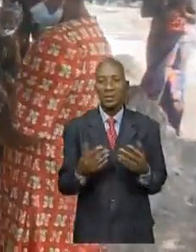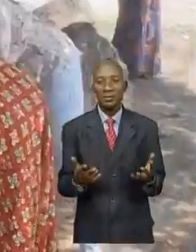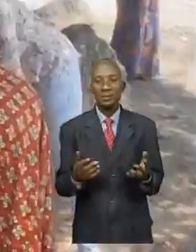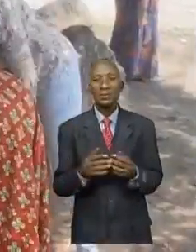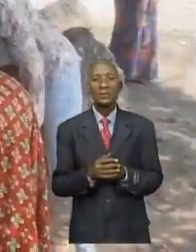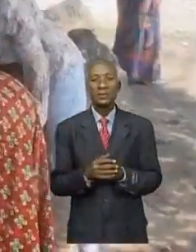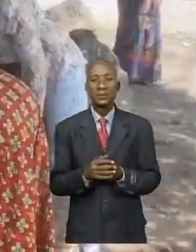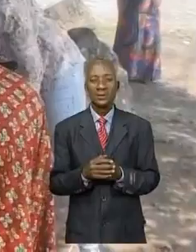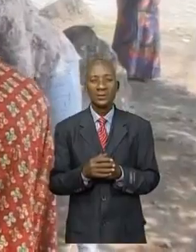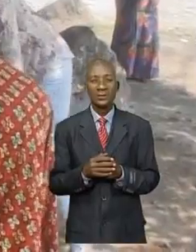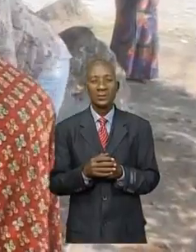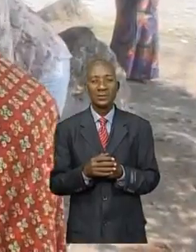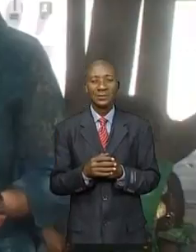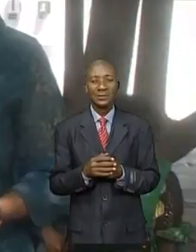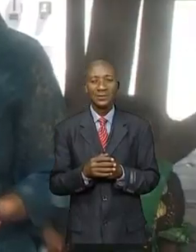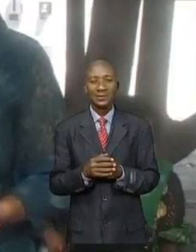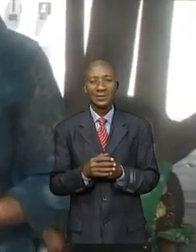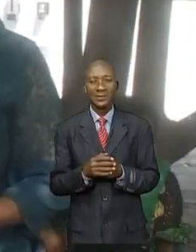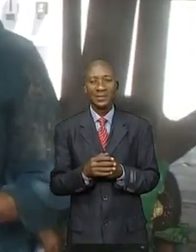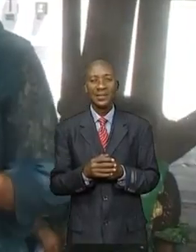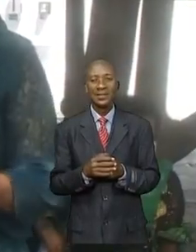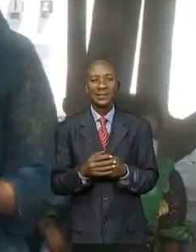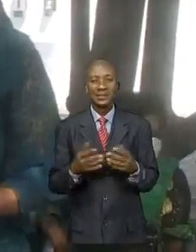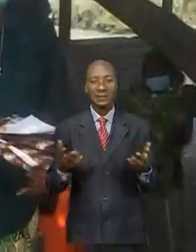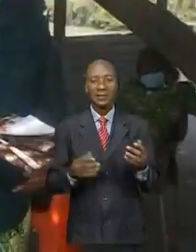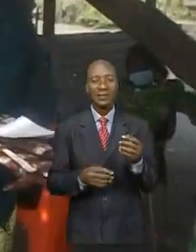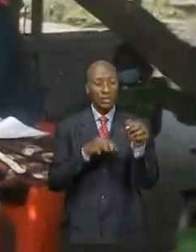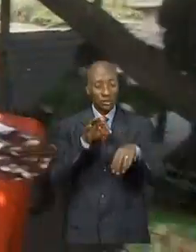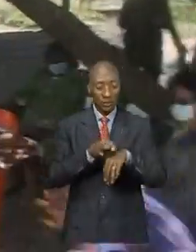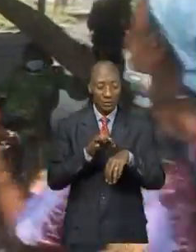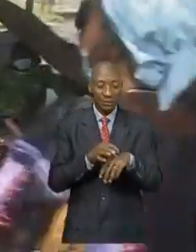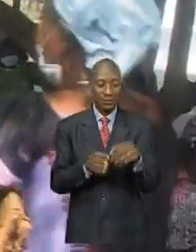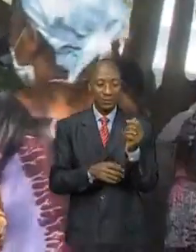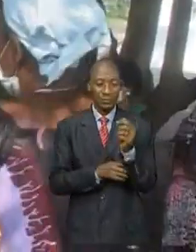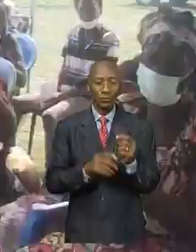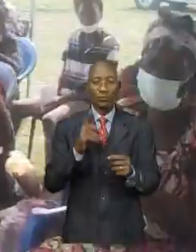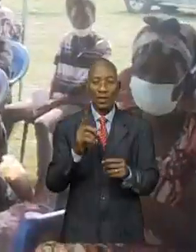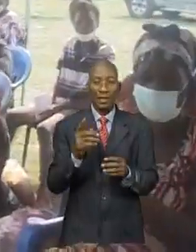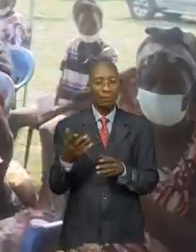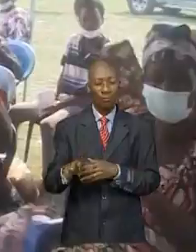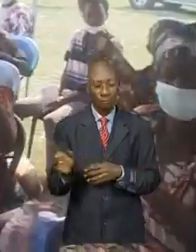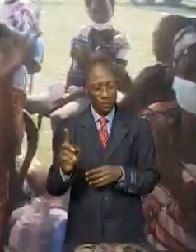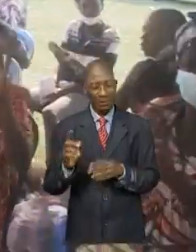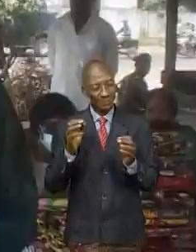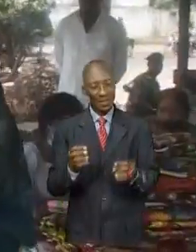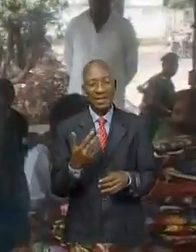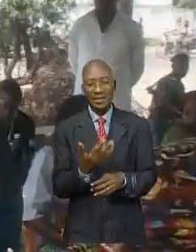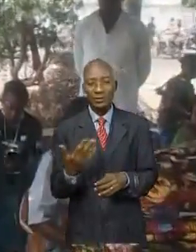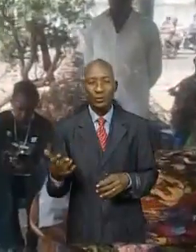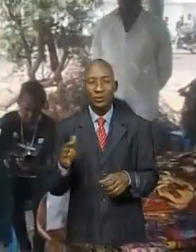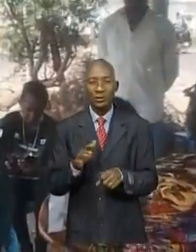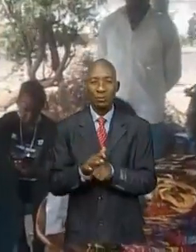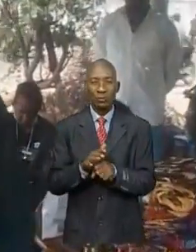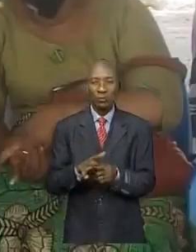et une enveloppe pour soulager tant soit peu leur souffrance. Comme qui dirait, la charité bien ordonnée commence par soi-même.